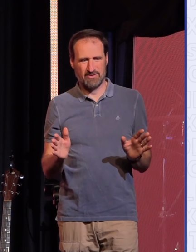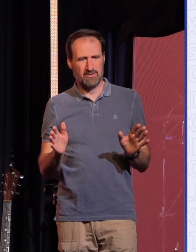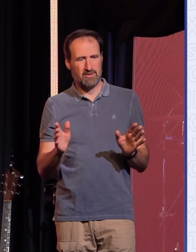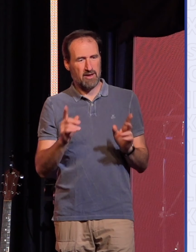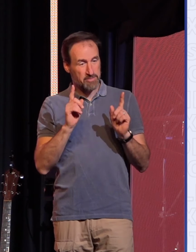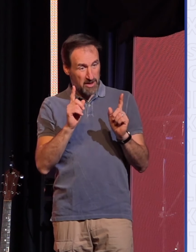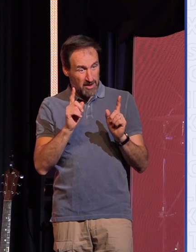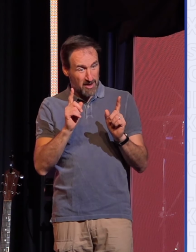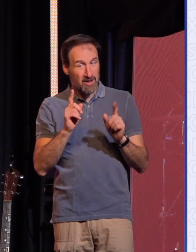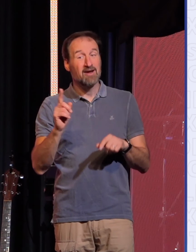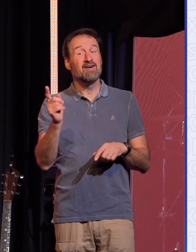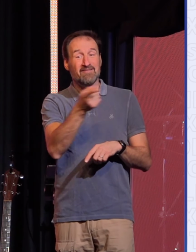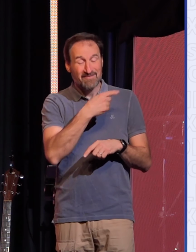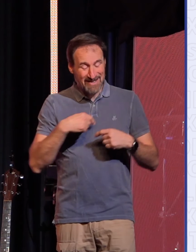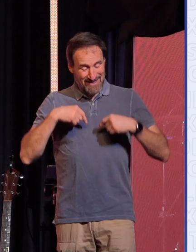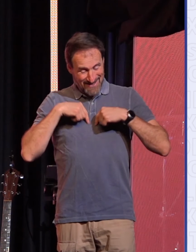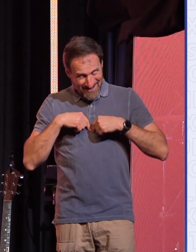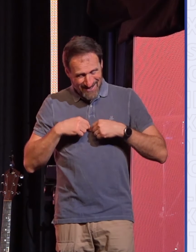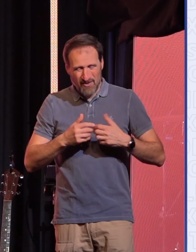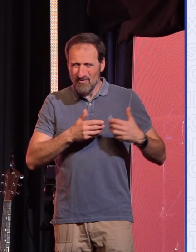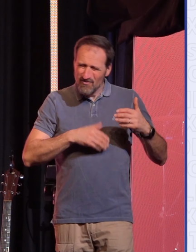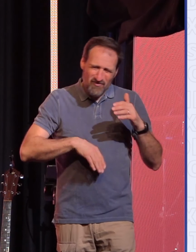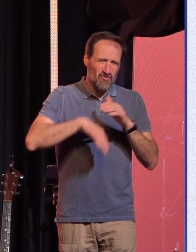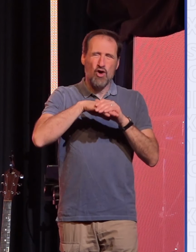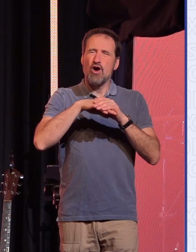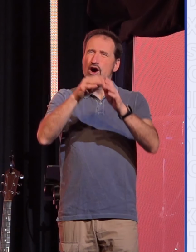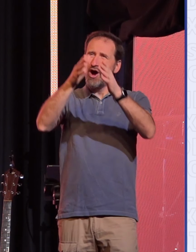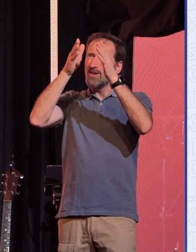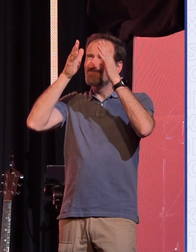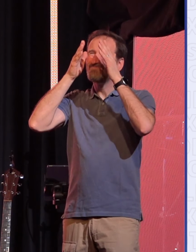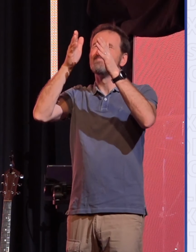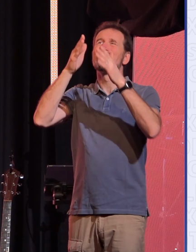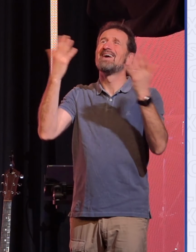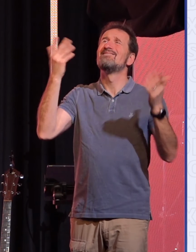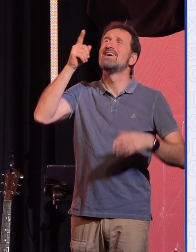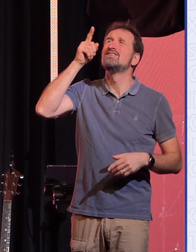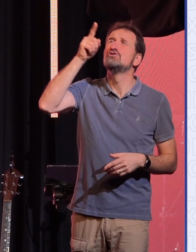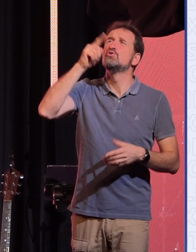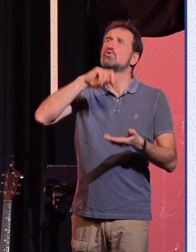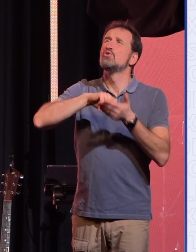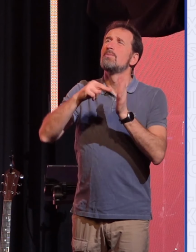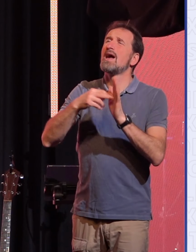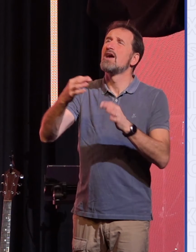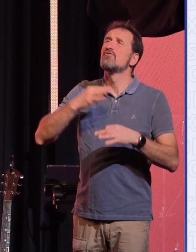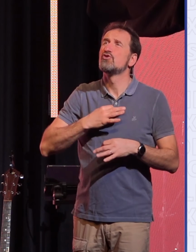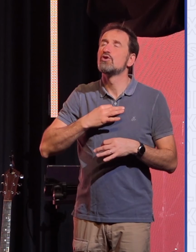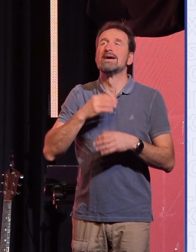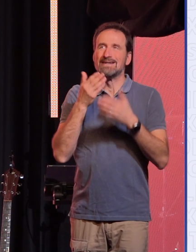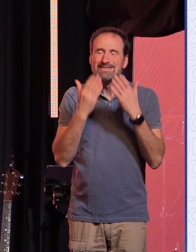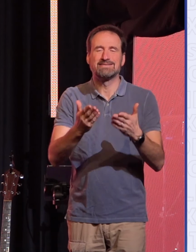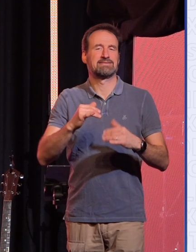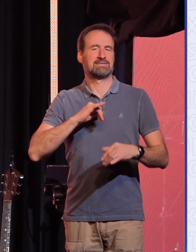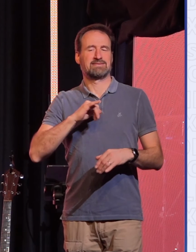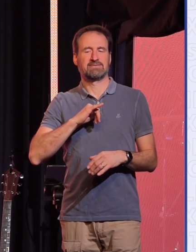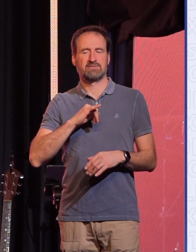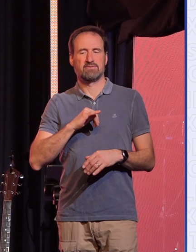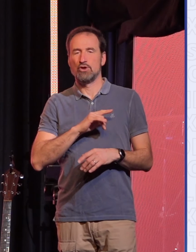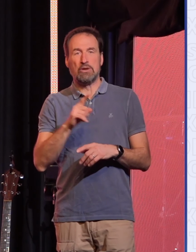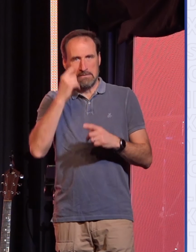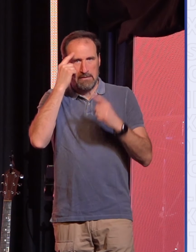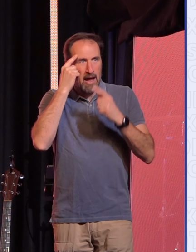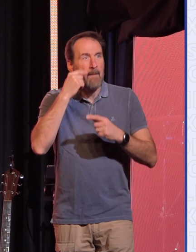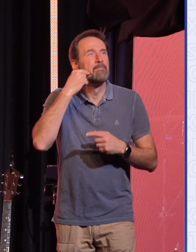für dich und für mich vorgesehen hat. Und darum sollen wir uns Gedanken machen und nicht um, was esse ich